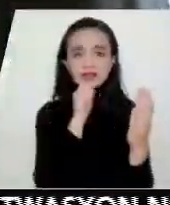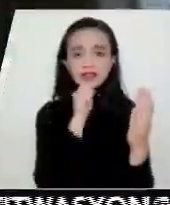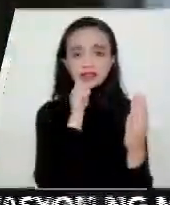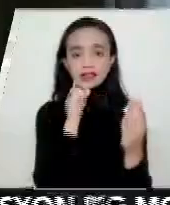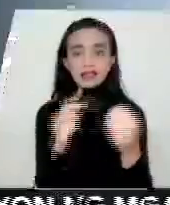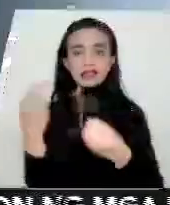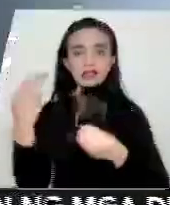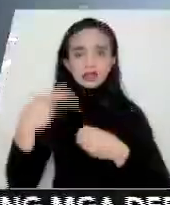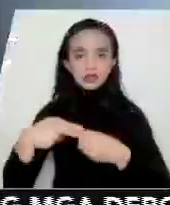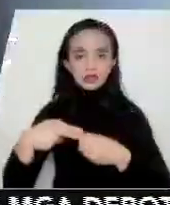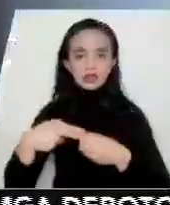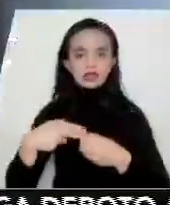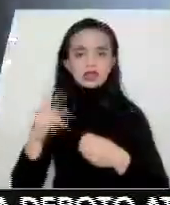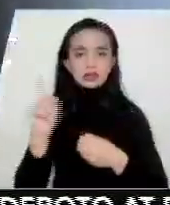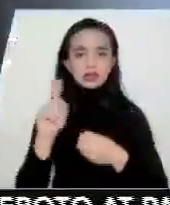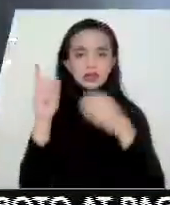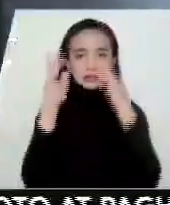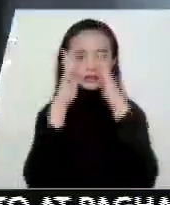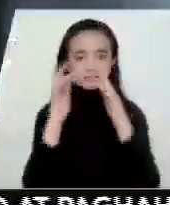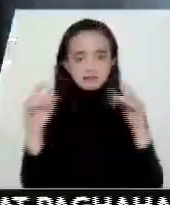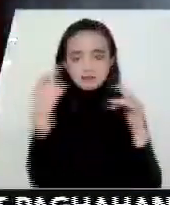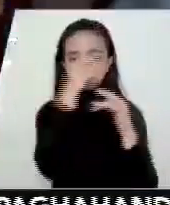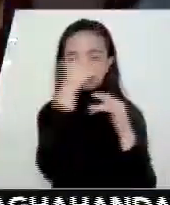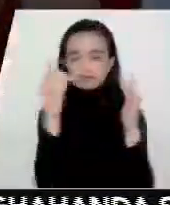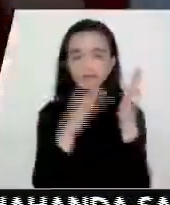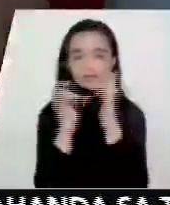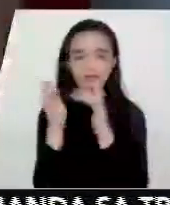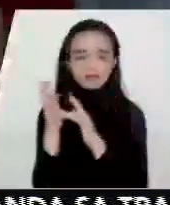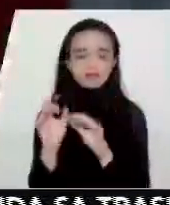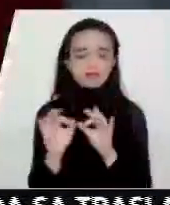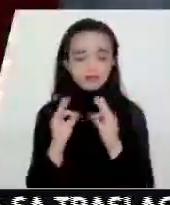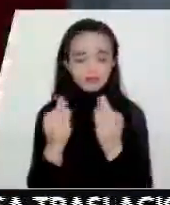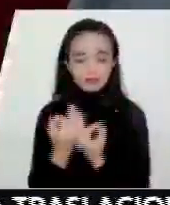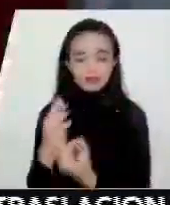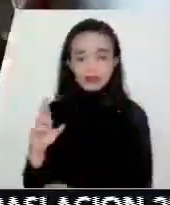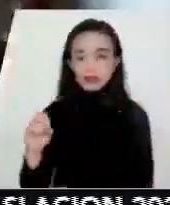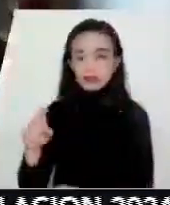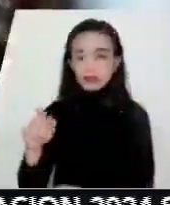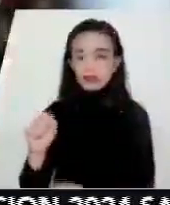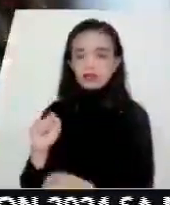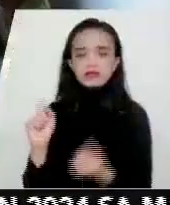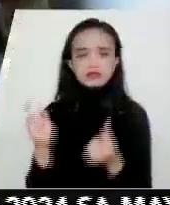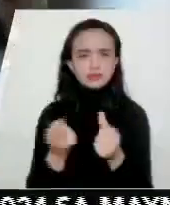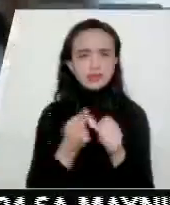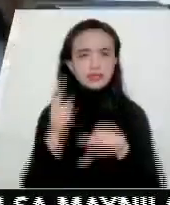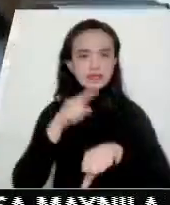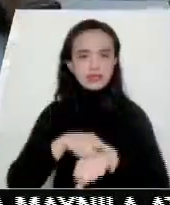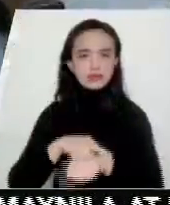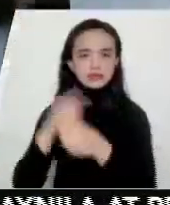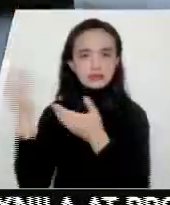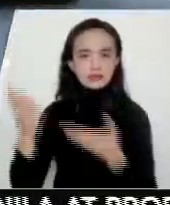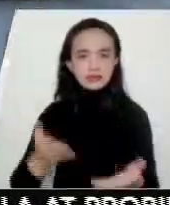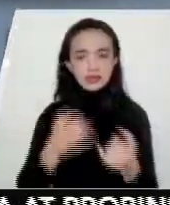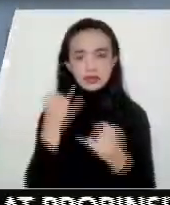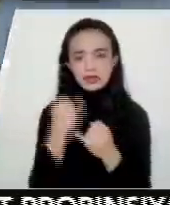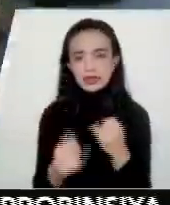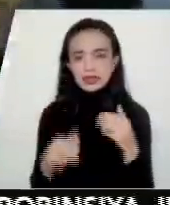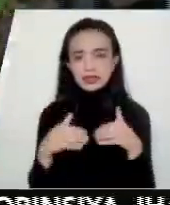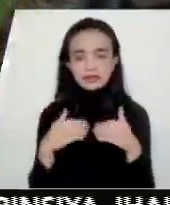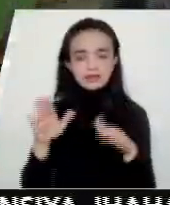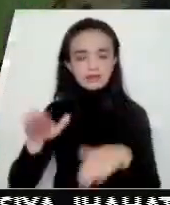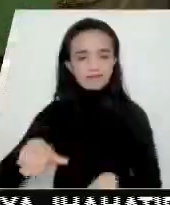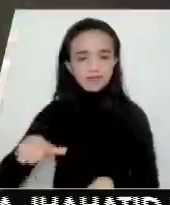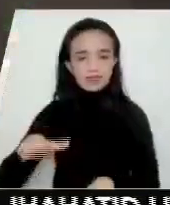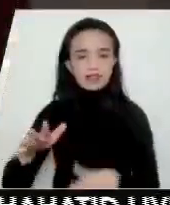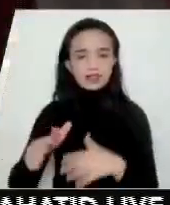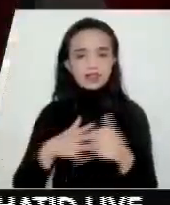traslasyon. Ang pamilya Rojas naman, first time na sinama ang kanilang bunso habang maliliit pa ang kanilang mga anak, dito raw